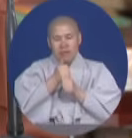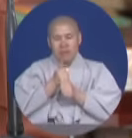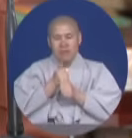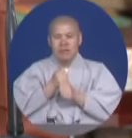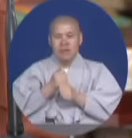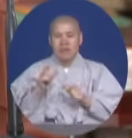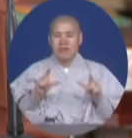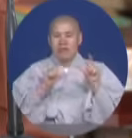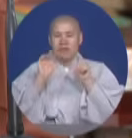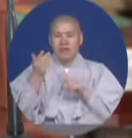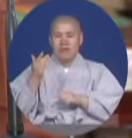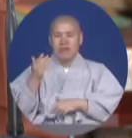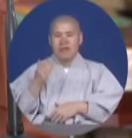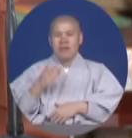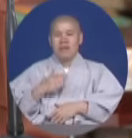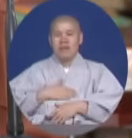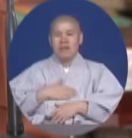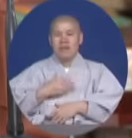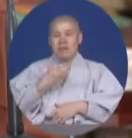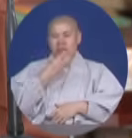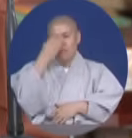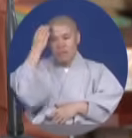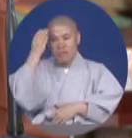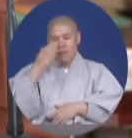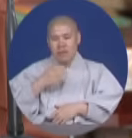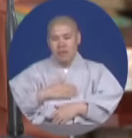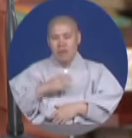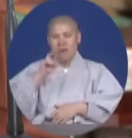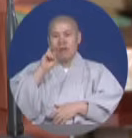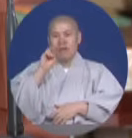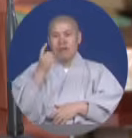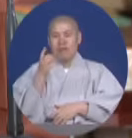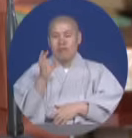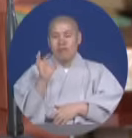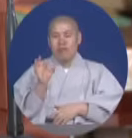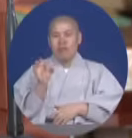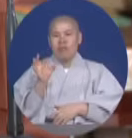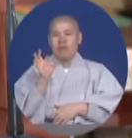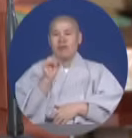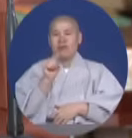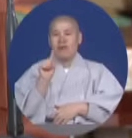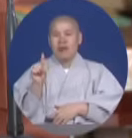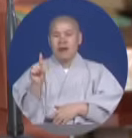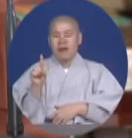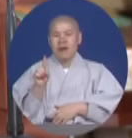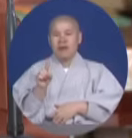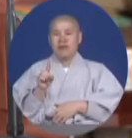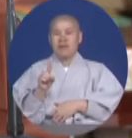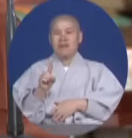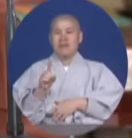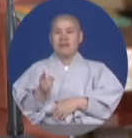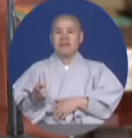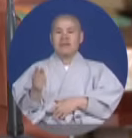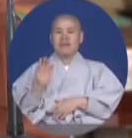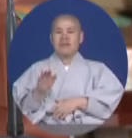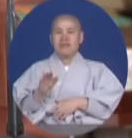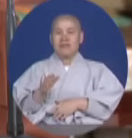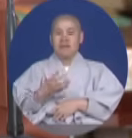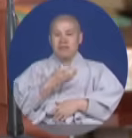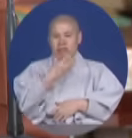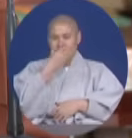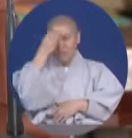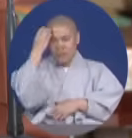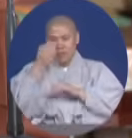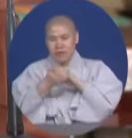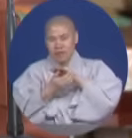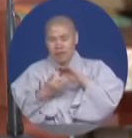그래서 이 몸이 이게 꿈꾸는 나인데 이게 몽아예요. 꿈몽자 나자 몽아라고. 근데 꿈꾸기